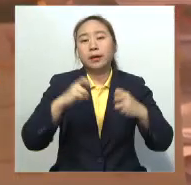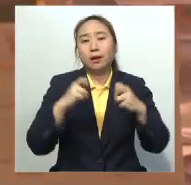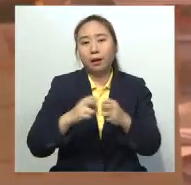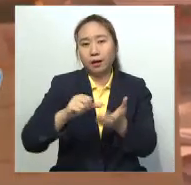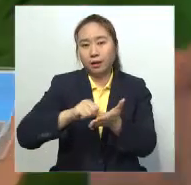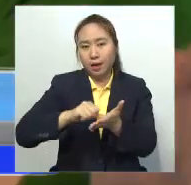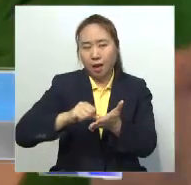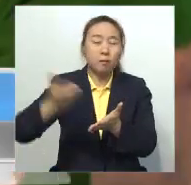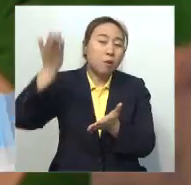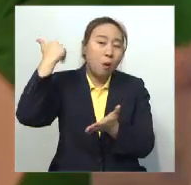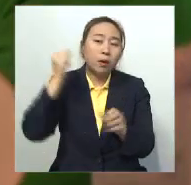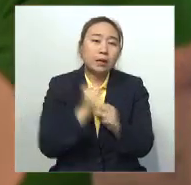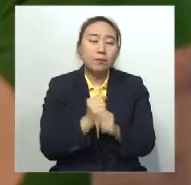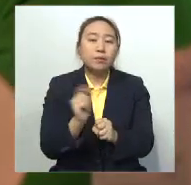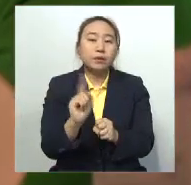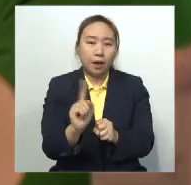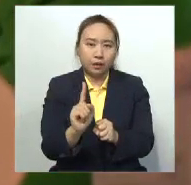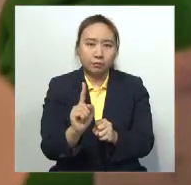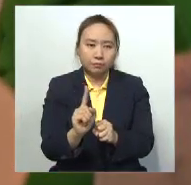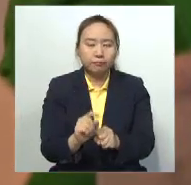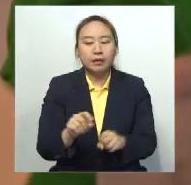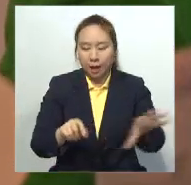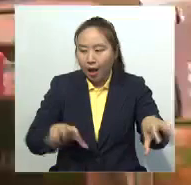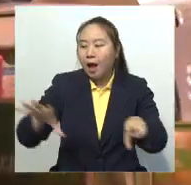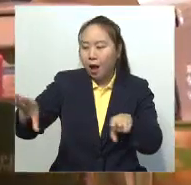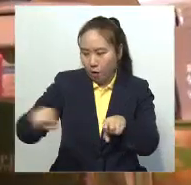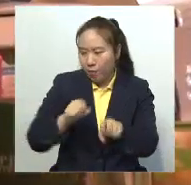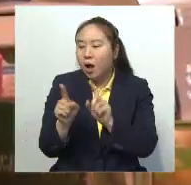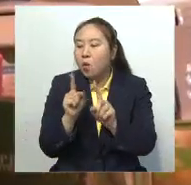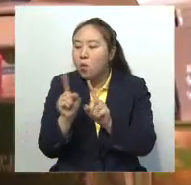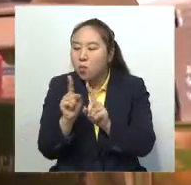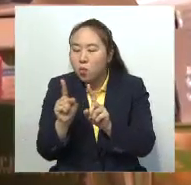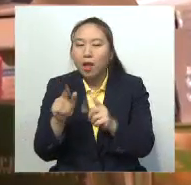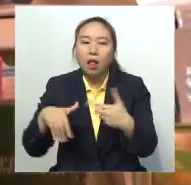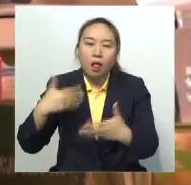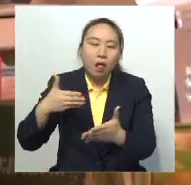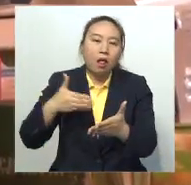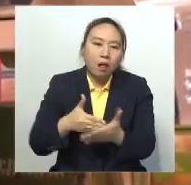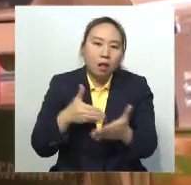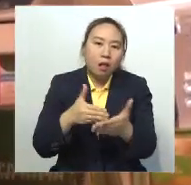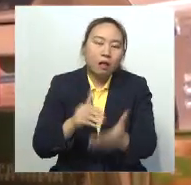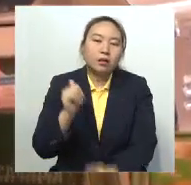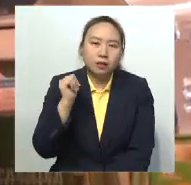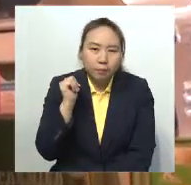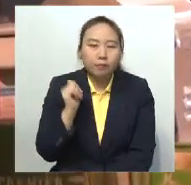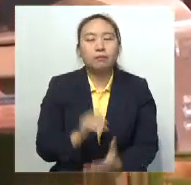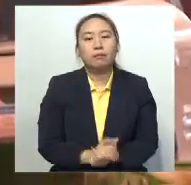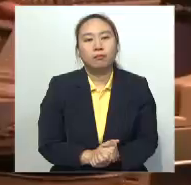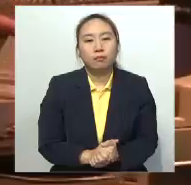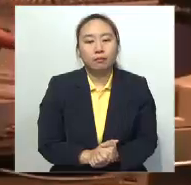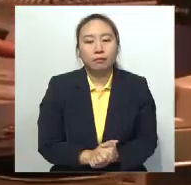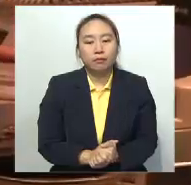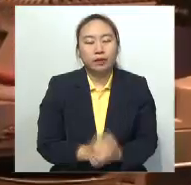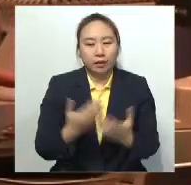าในอดีตที่ทำก็เป็นเพียงแค่เอามาเจรจาหนี้มาอะไรต่างสุดท้ายมันไปไม่รอดโดยที่ว่าแล้ว